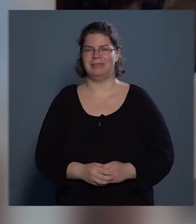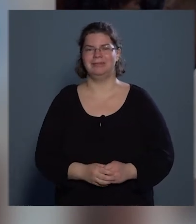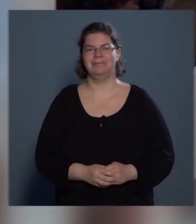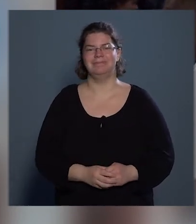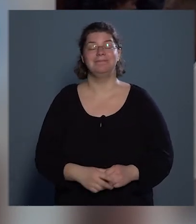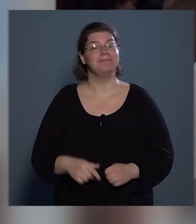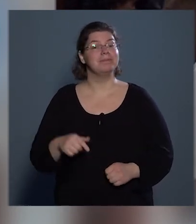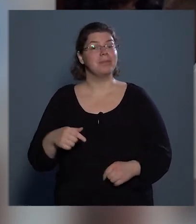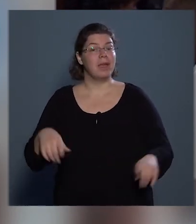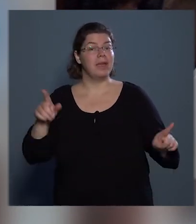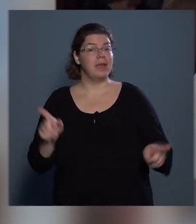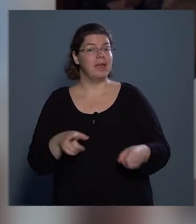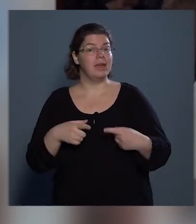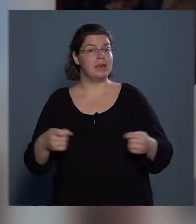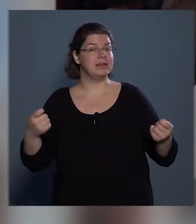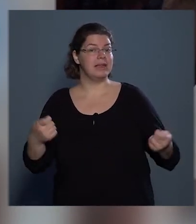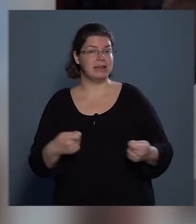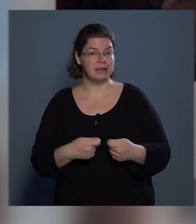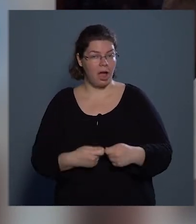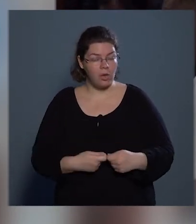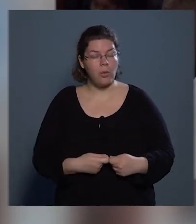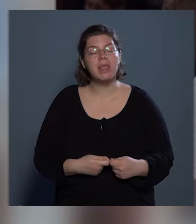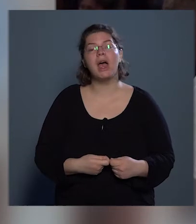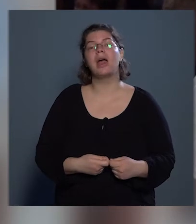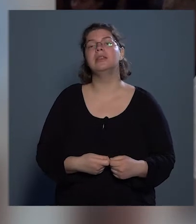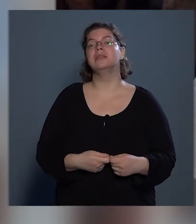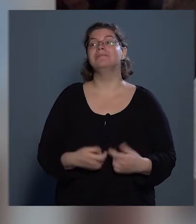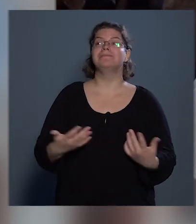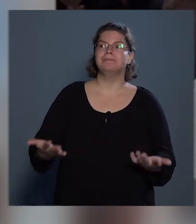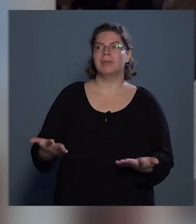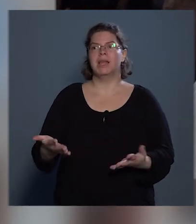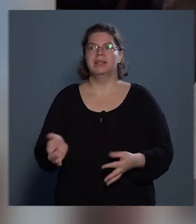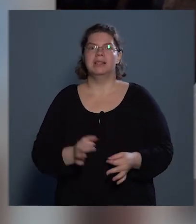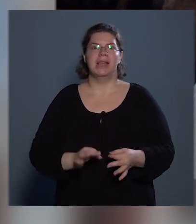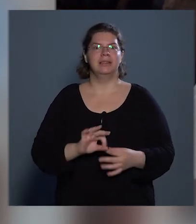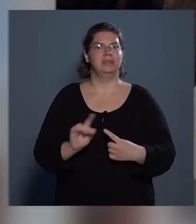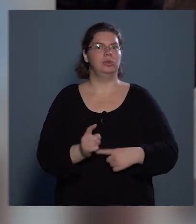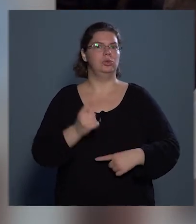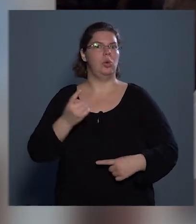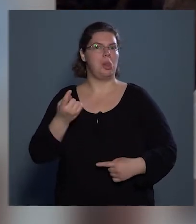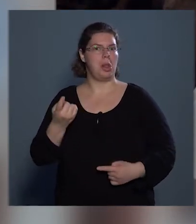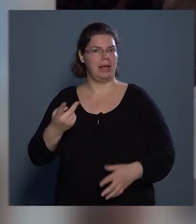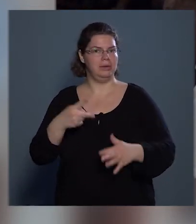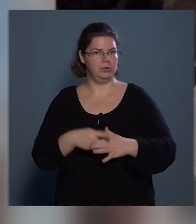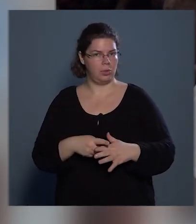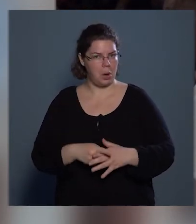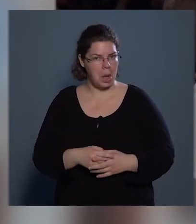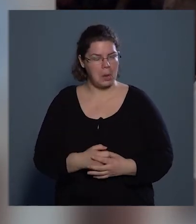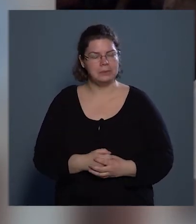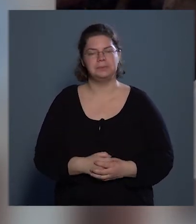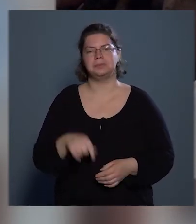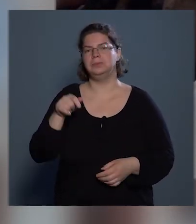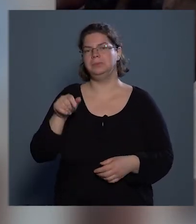Az énekzene tagozat az pedig hát egy egészen különleges dolog. Ugye